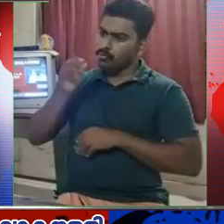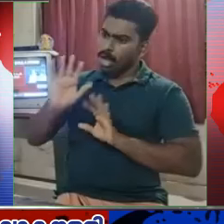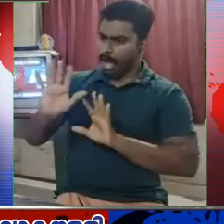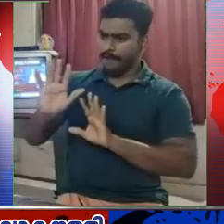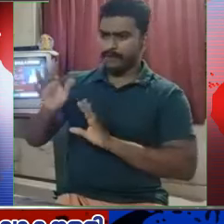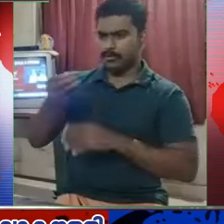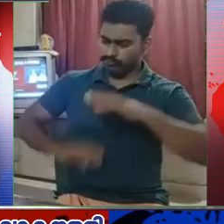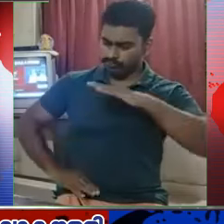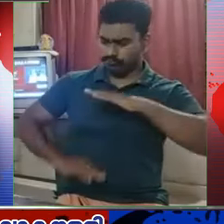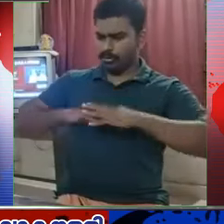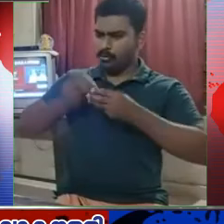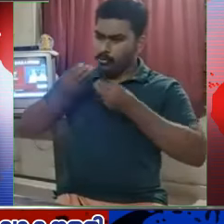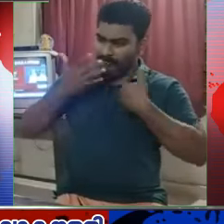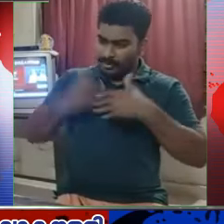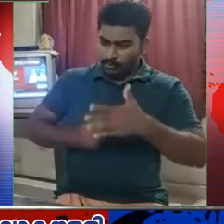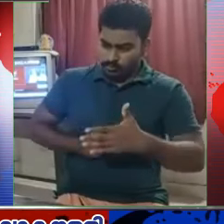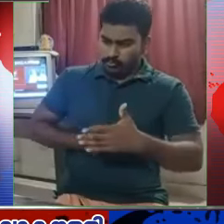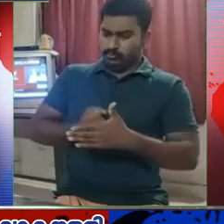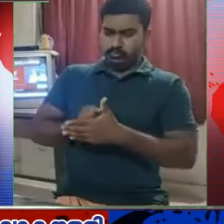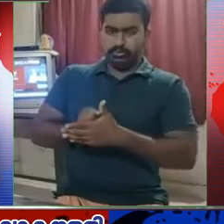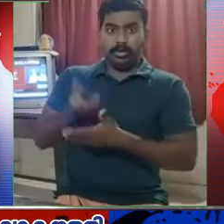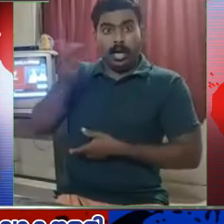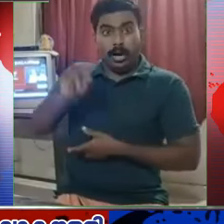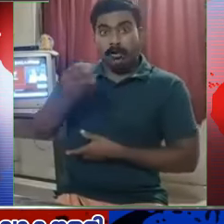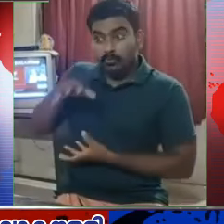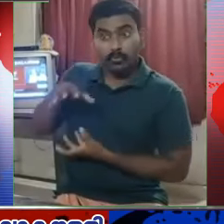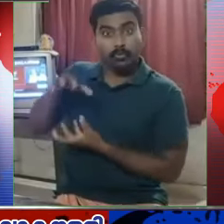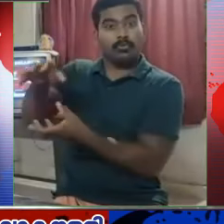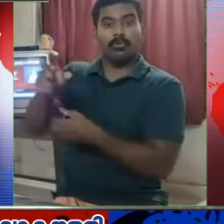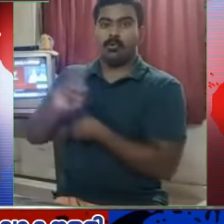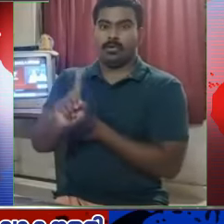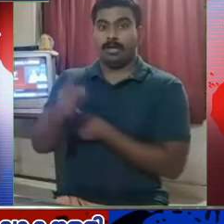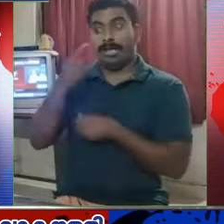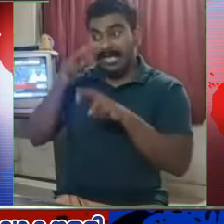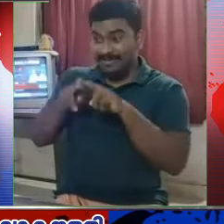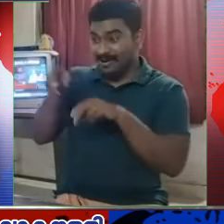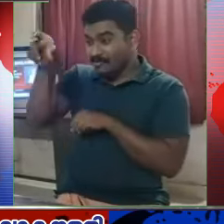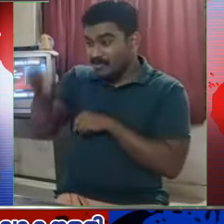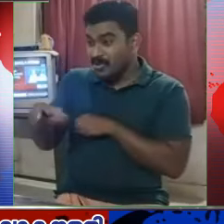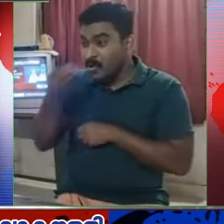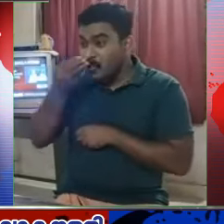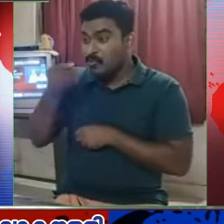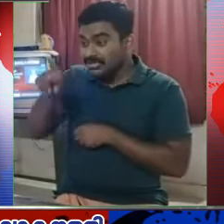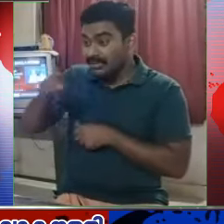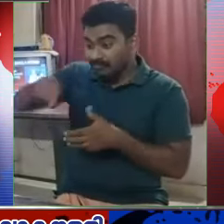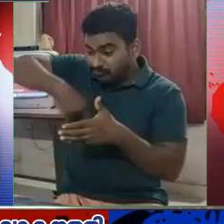ഇതിലൂടെ കുറേ ആളുകൾക്ക് ഭക്ഷണം കൊടുത്തു കളയാം എന്ന് ആരും ചിന്തിക്കാൻ പാടില്ല.